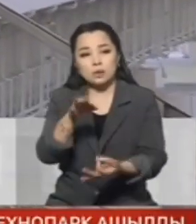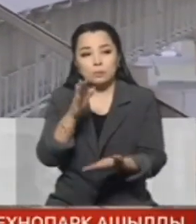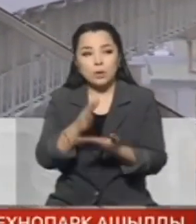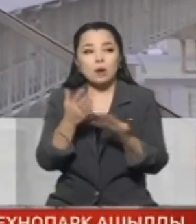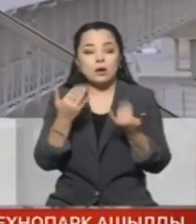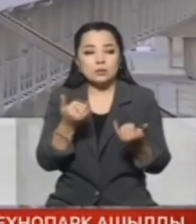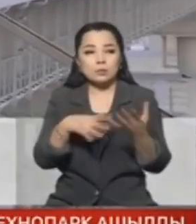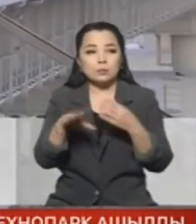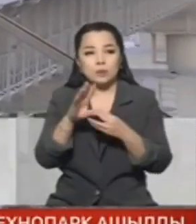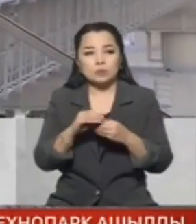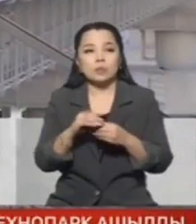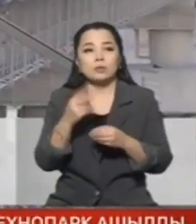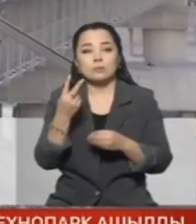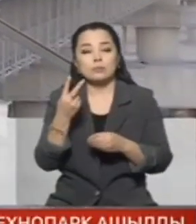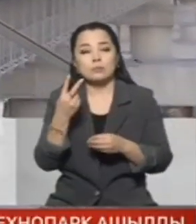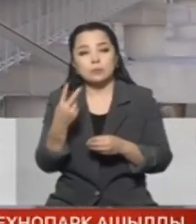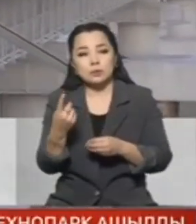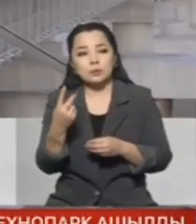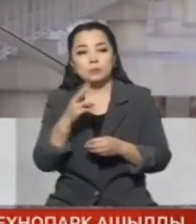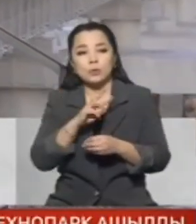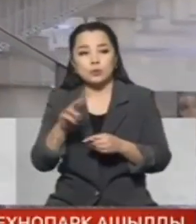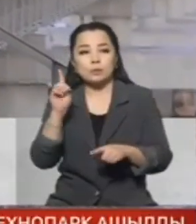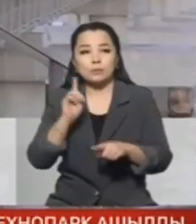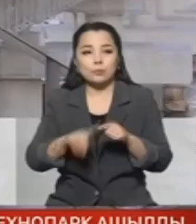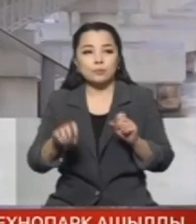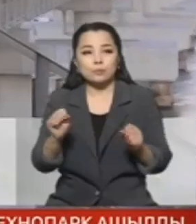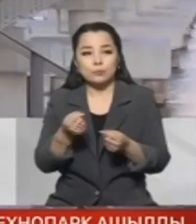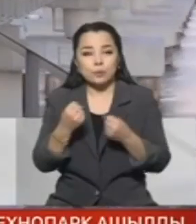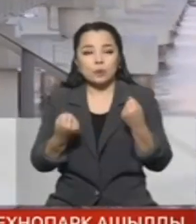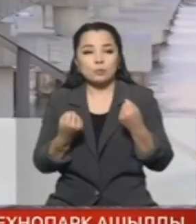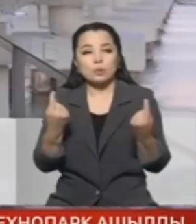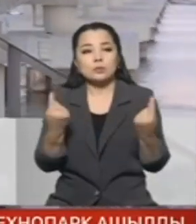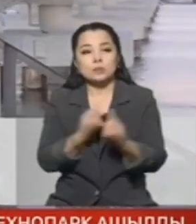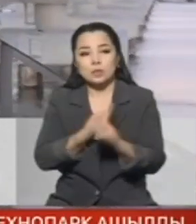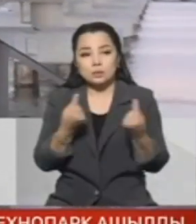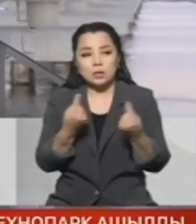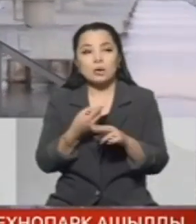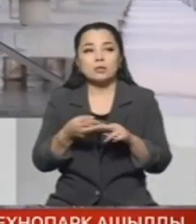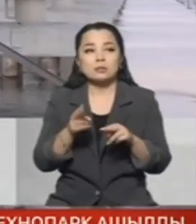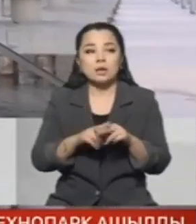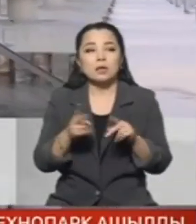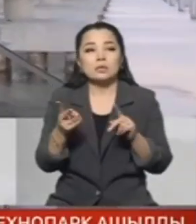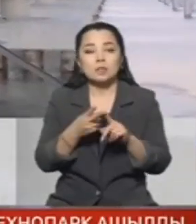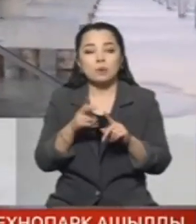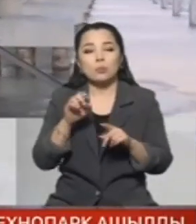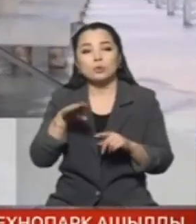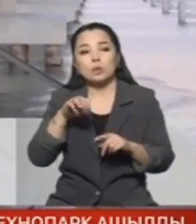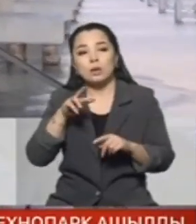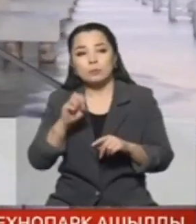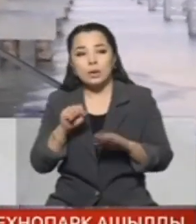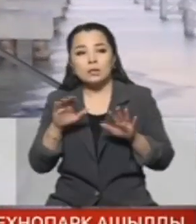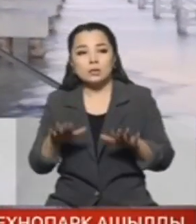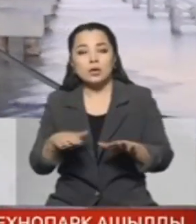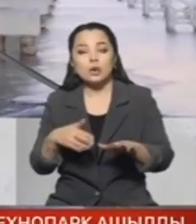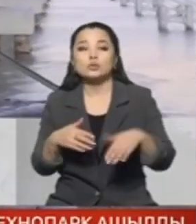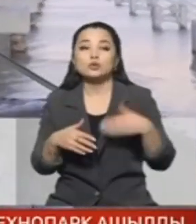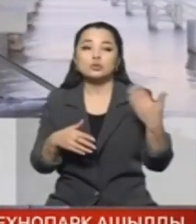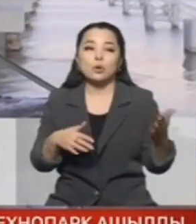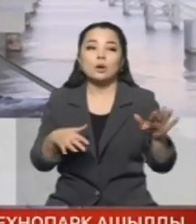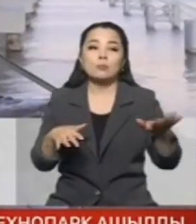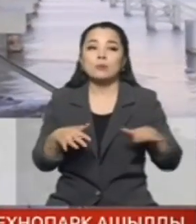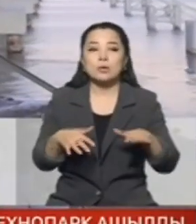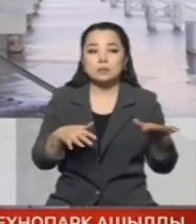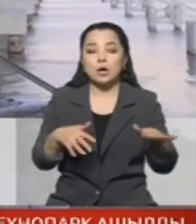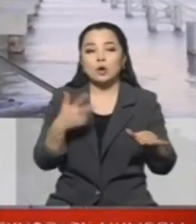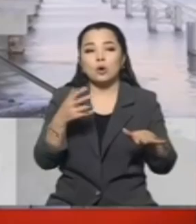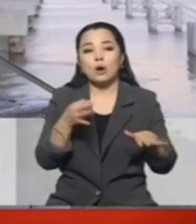Қазір бар жоғы 1-2 минутта кез келген автокөлік өте шығады. Бұл бір. Екіншіден, бұқтырманың сол жағалауындағы үш